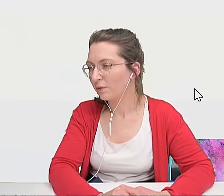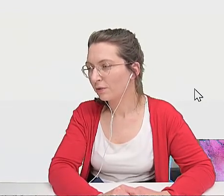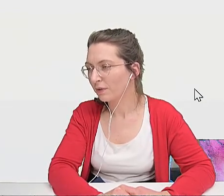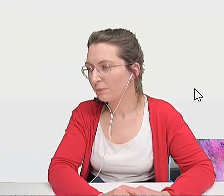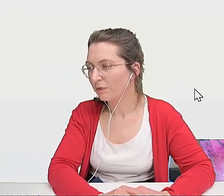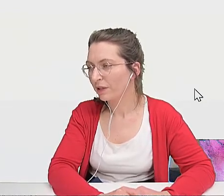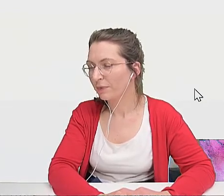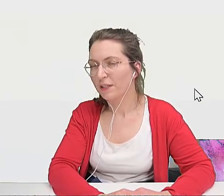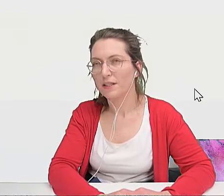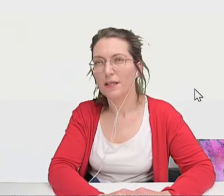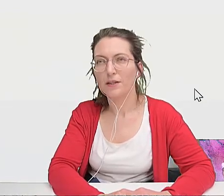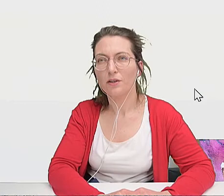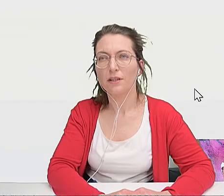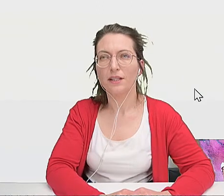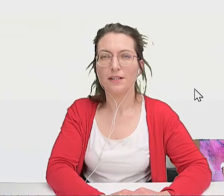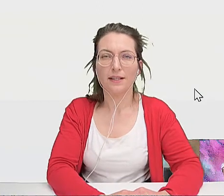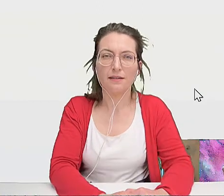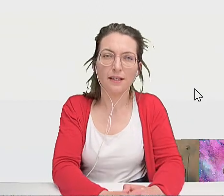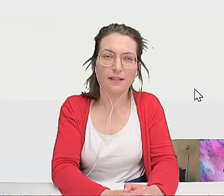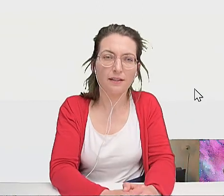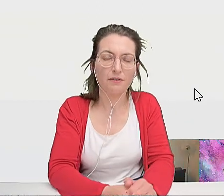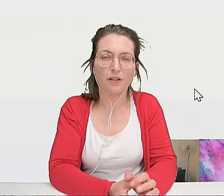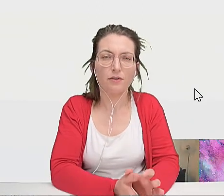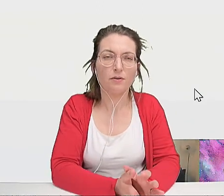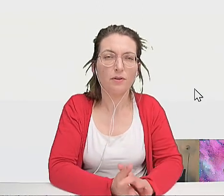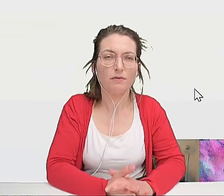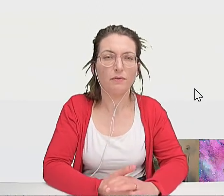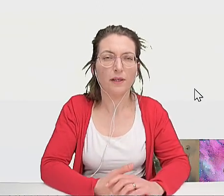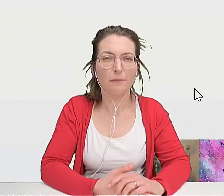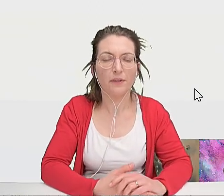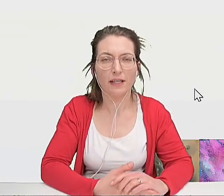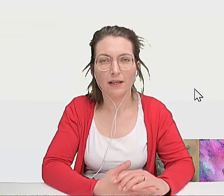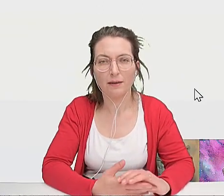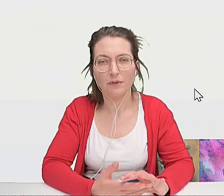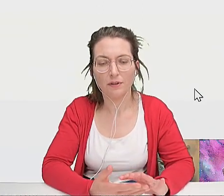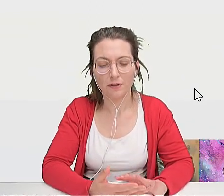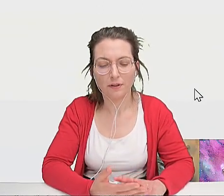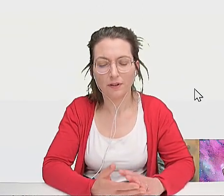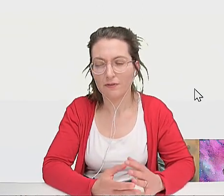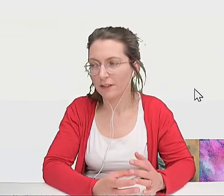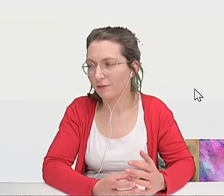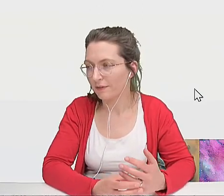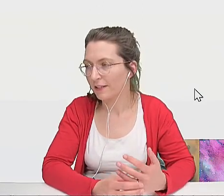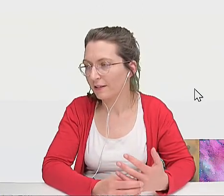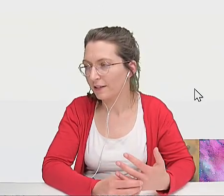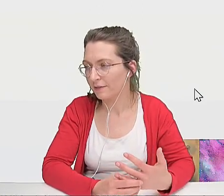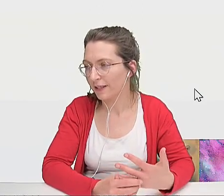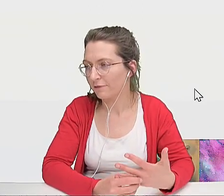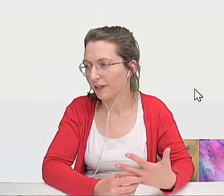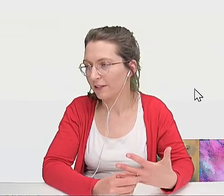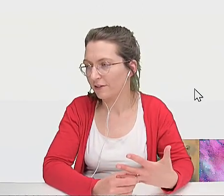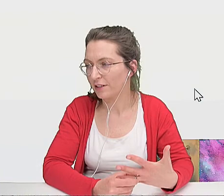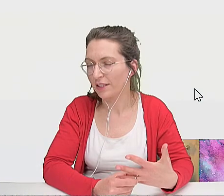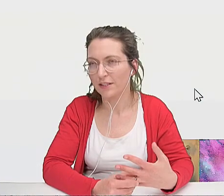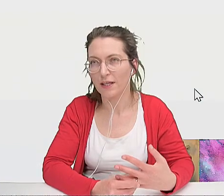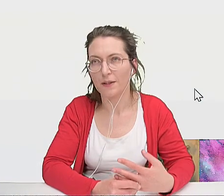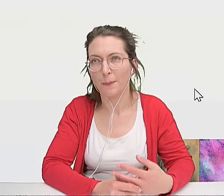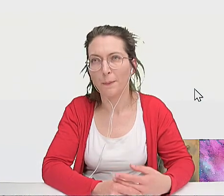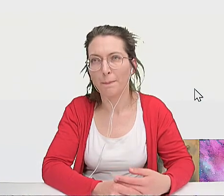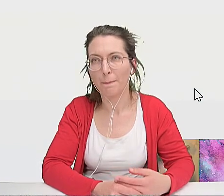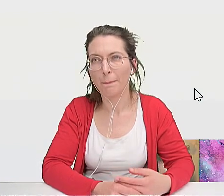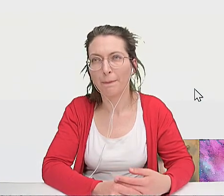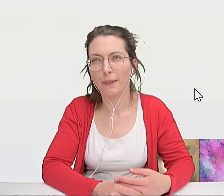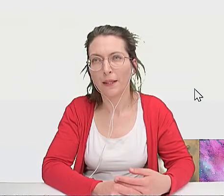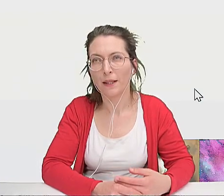der Jugendwettbewerb jetzt gerade noch? Der ist jetzt aktiv, sagst du? Wie lange genau, in der zweiten Phase sind die jetzt